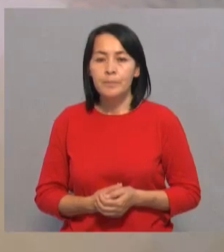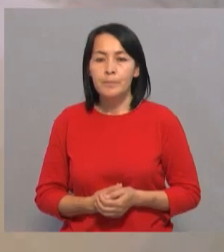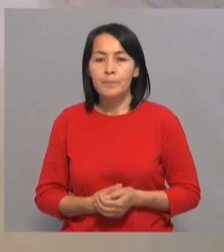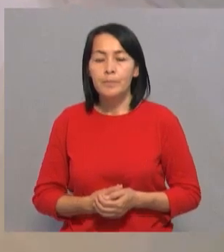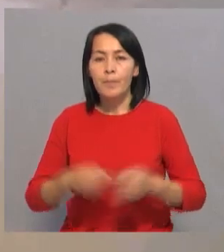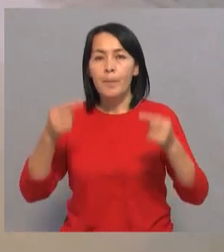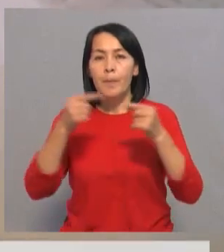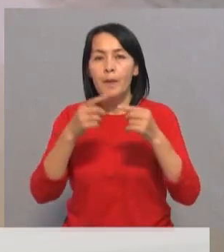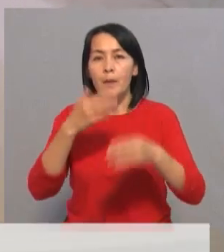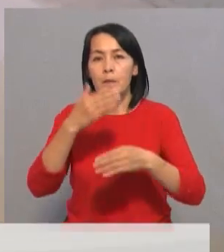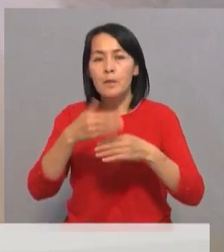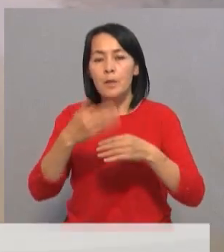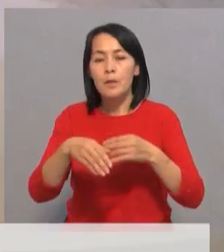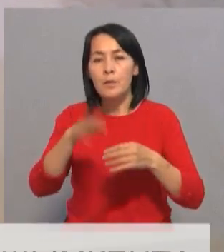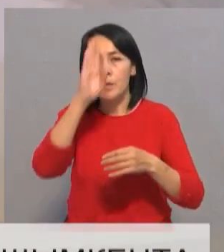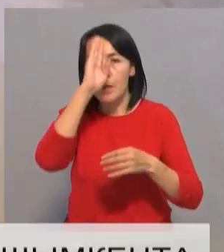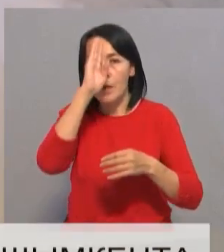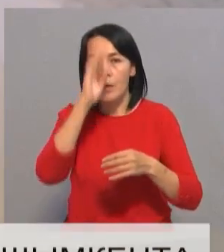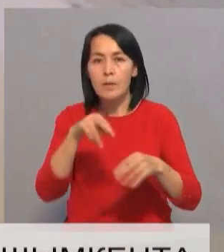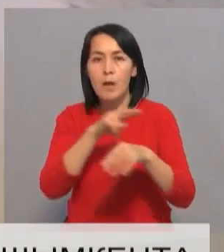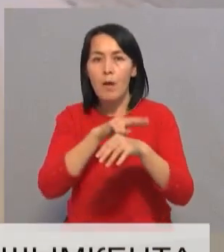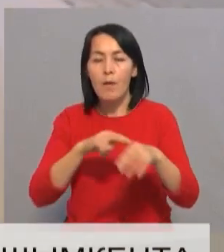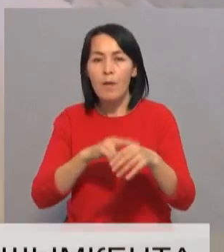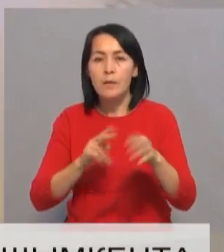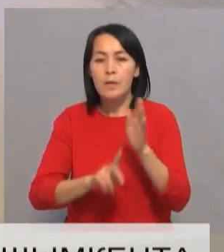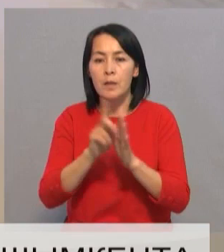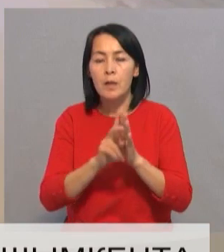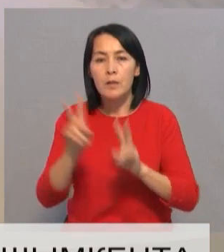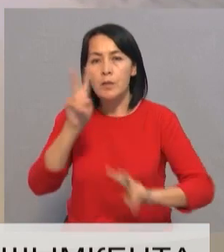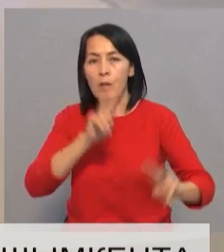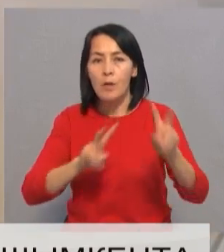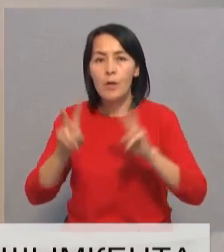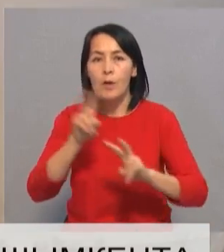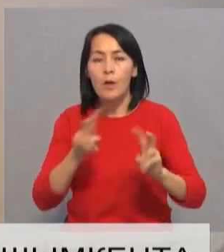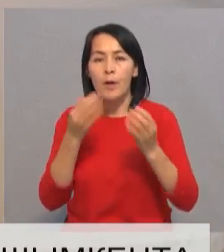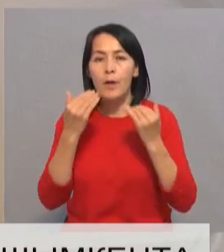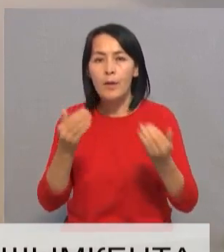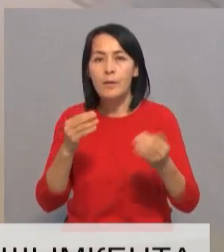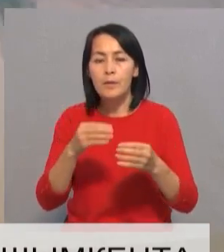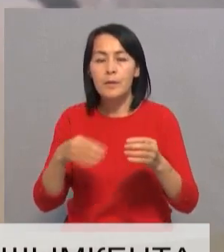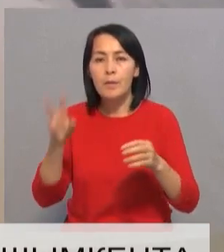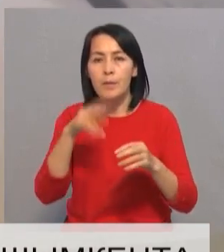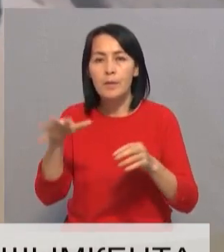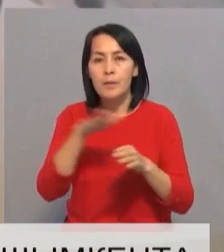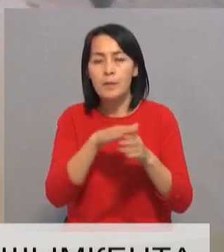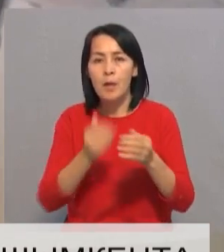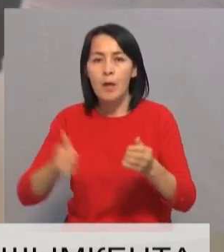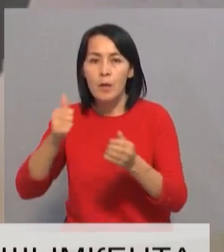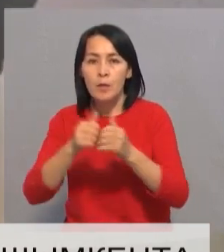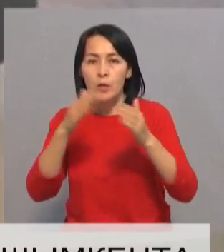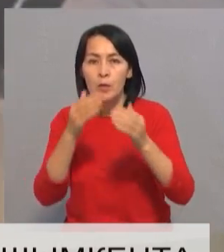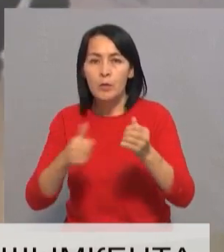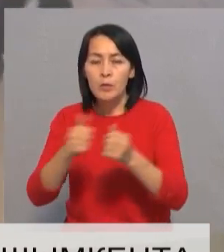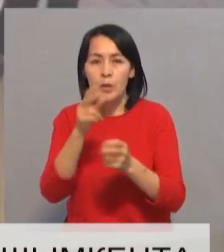На установление пропавшего задействовали инспекторов ювенальной полиции, участковых и оперативников. Стражи порядка проверили все